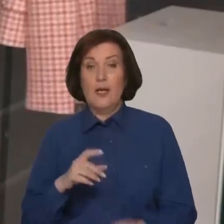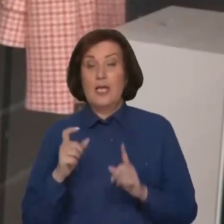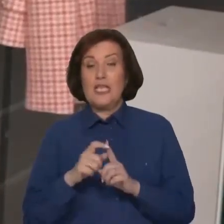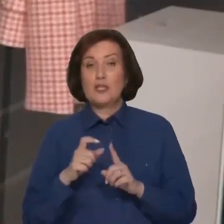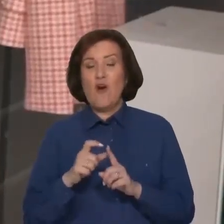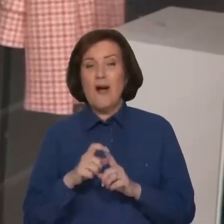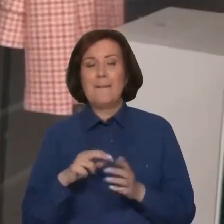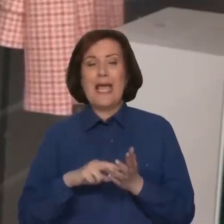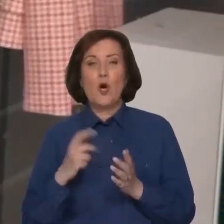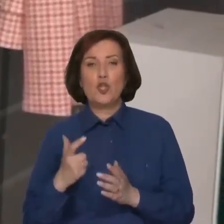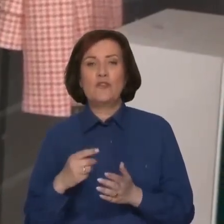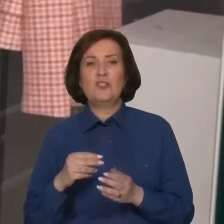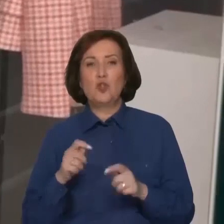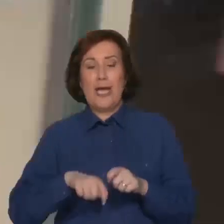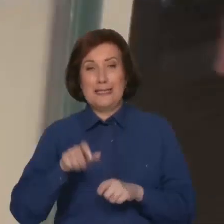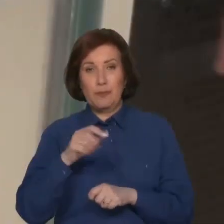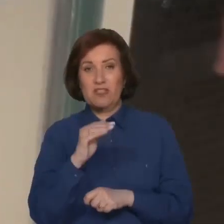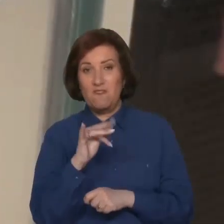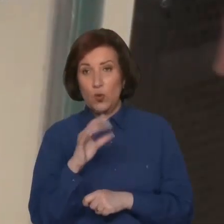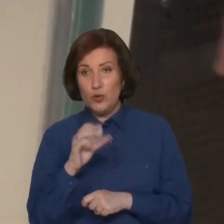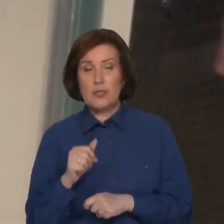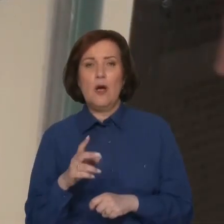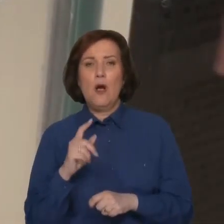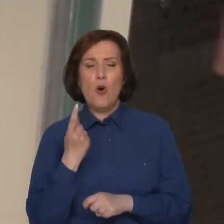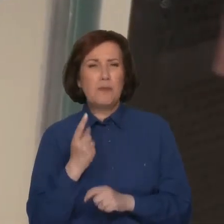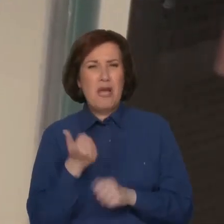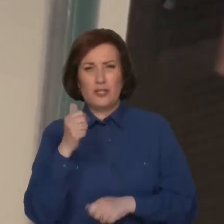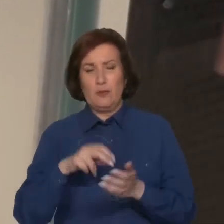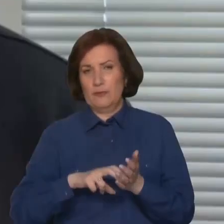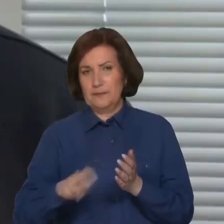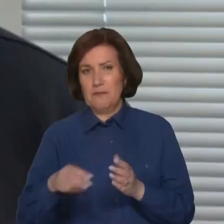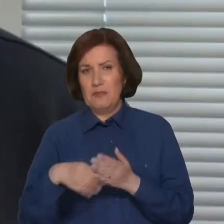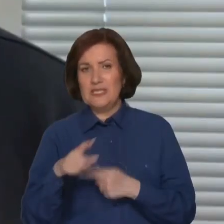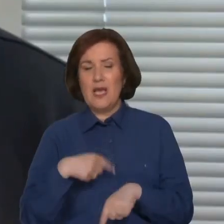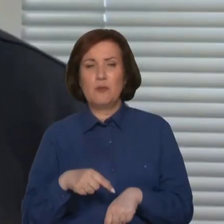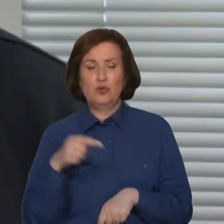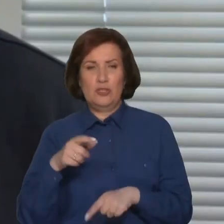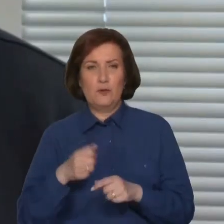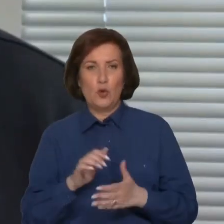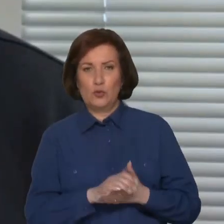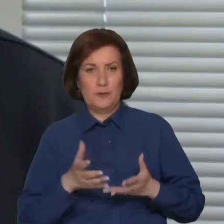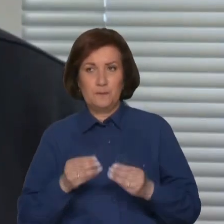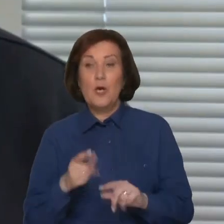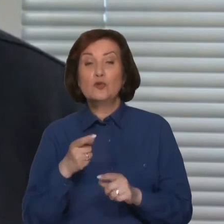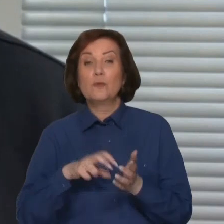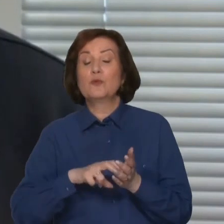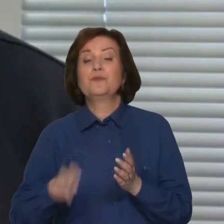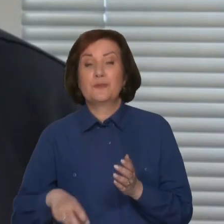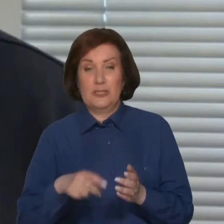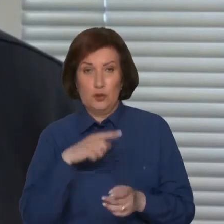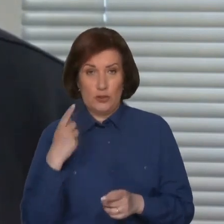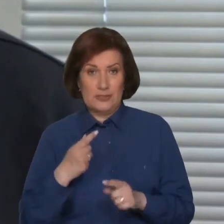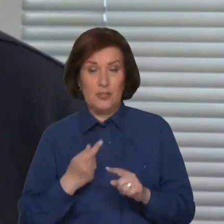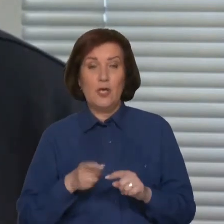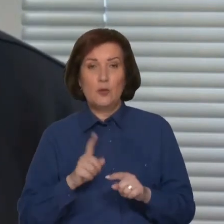економічного експерта Сергія Фурси, одним з перших вийшов бізнес, чутливий до суспільного тиску. Чому компанії йдуть з Росії? Тому що на ці